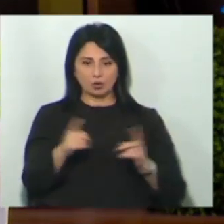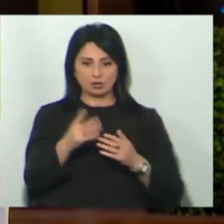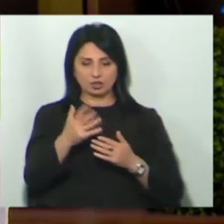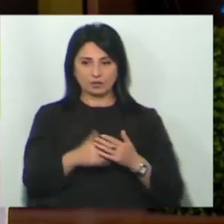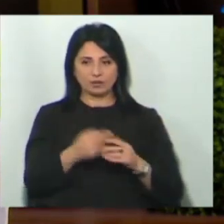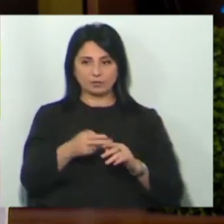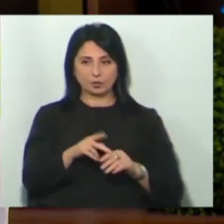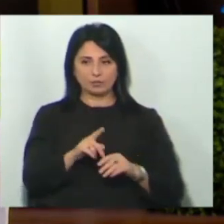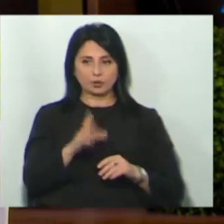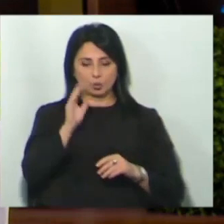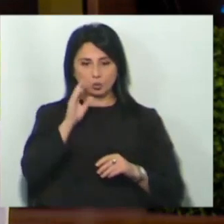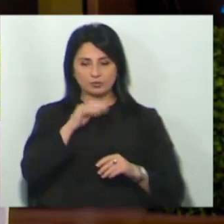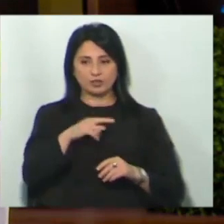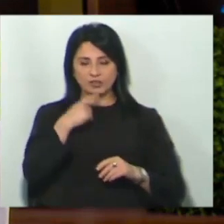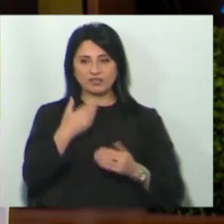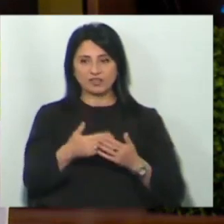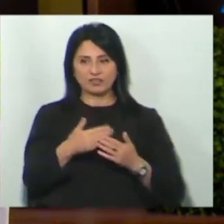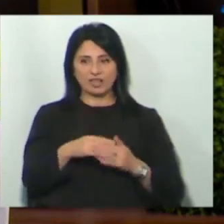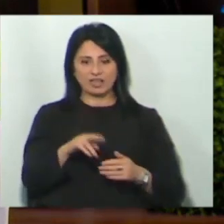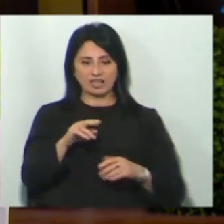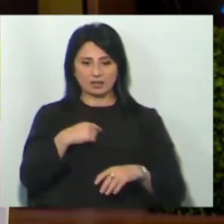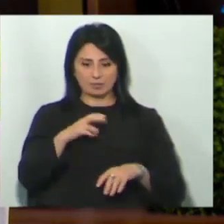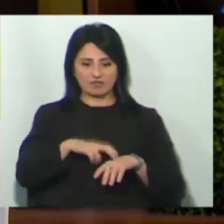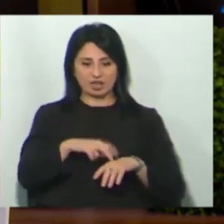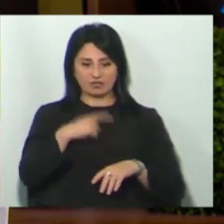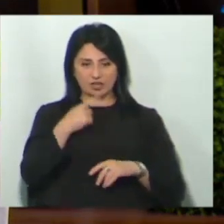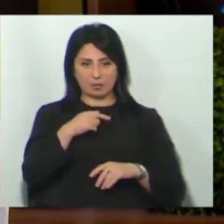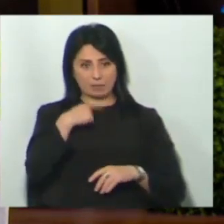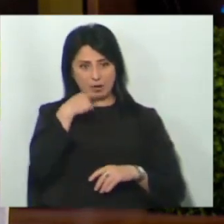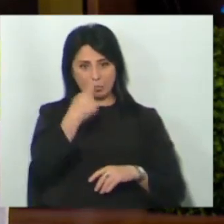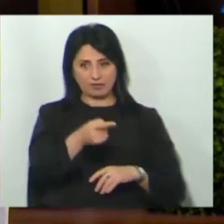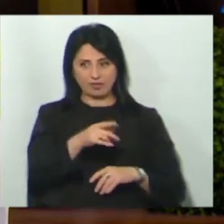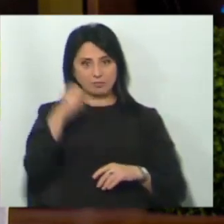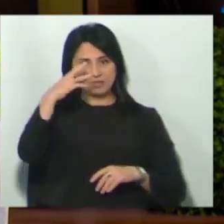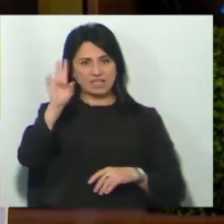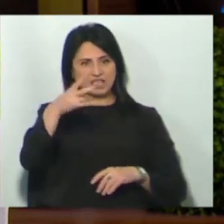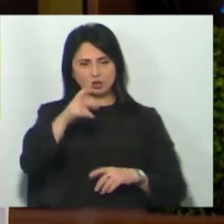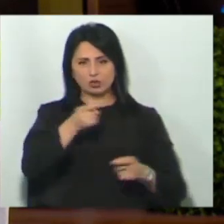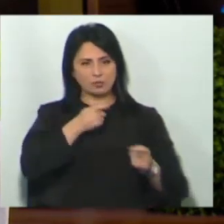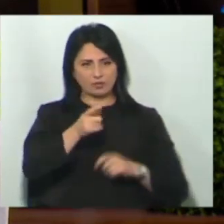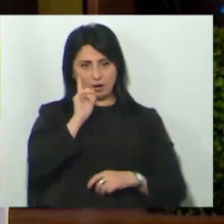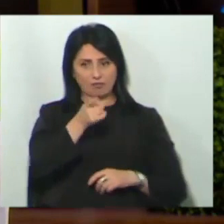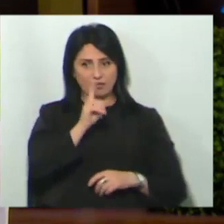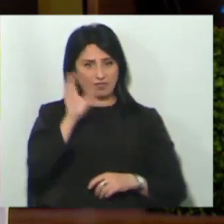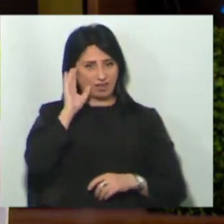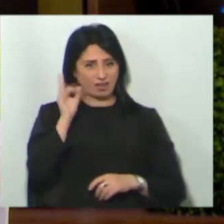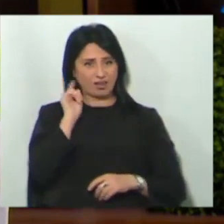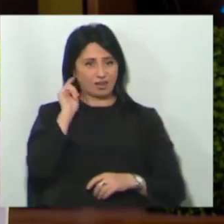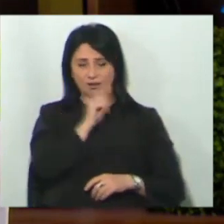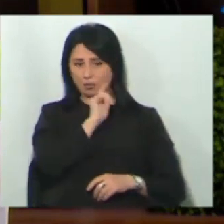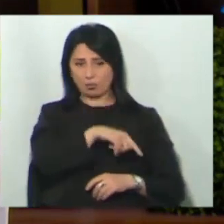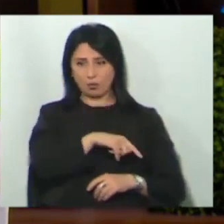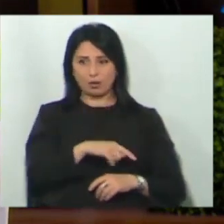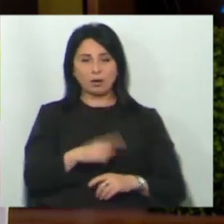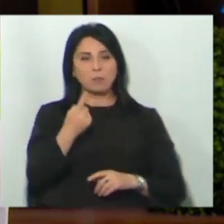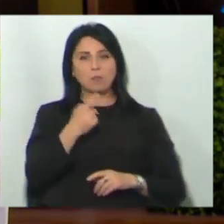ჩამოვთვლი, იმიტომ რომ როდესაც ვთქვათ დერმატოლოგი ლაპარაკობს რომ აი არ გახვიდეთ მზეზე, მოუფრთხილდეთ მზეს, ეს არ ნიშნავს იმას